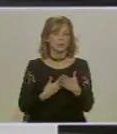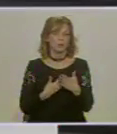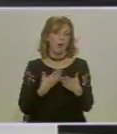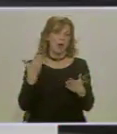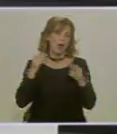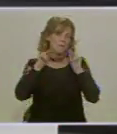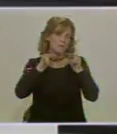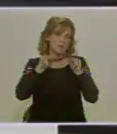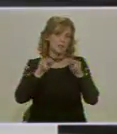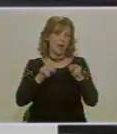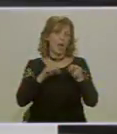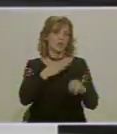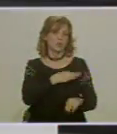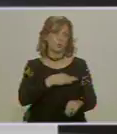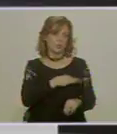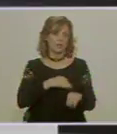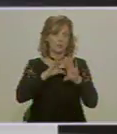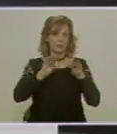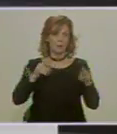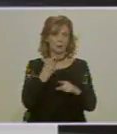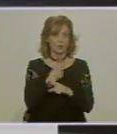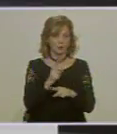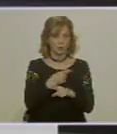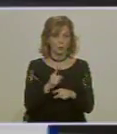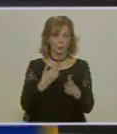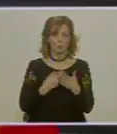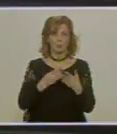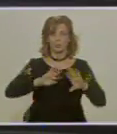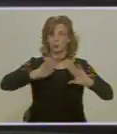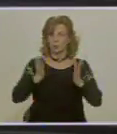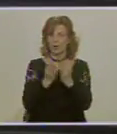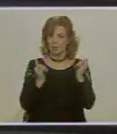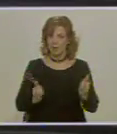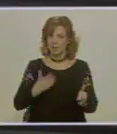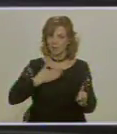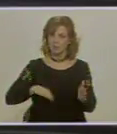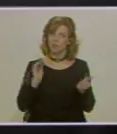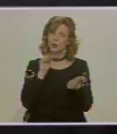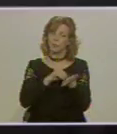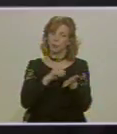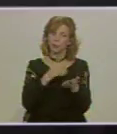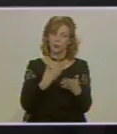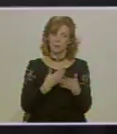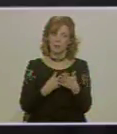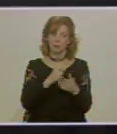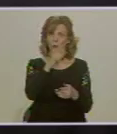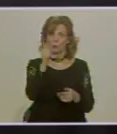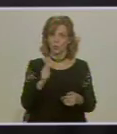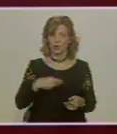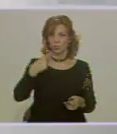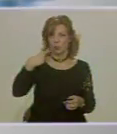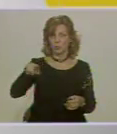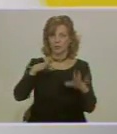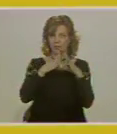a învăța pe studenți cât mai multe lucruri. Pentru toate acestea aș vrea să îl propun pentru proiectul 100